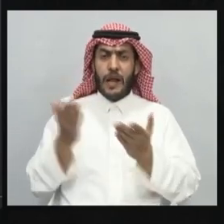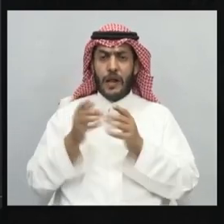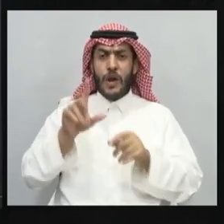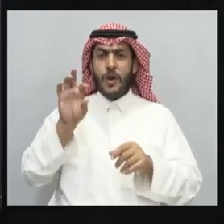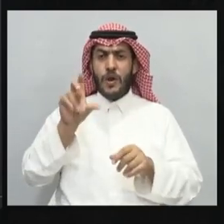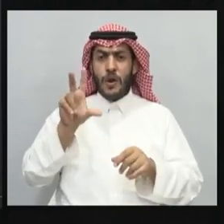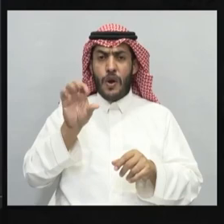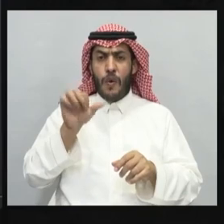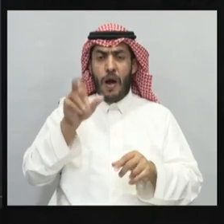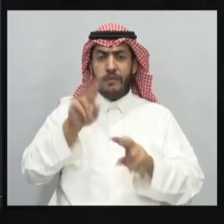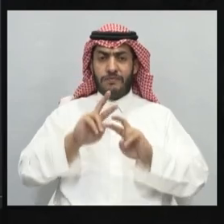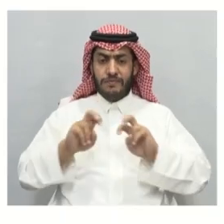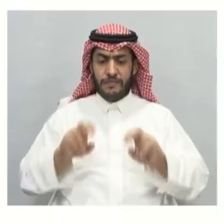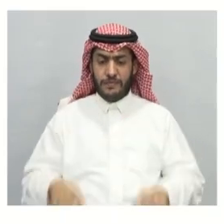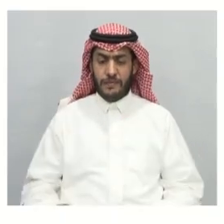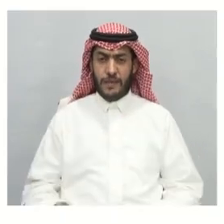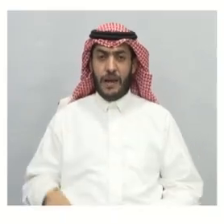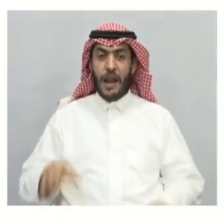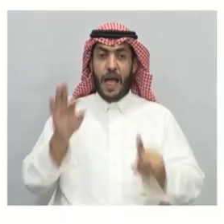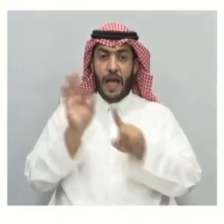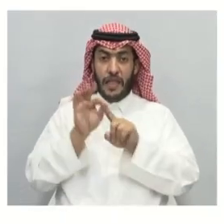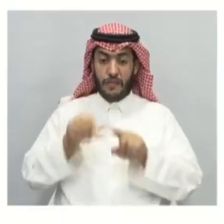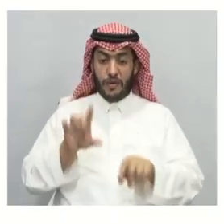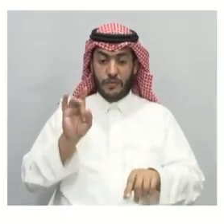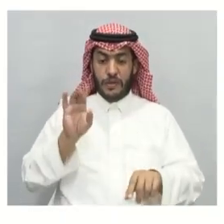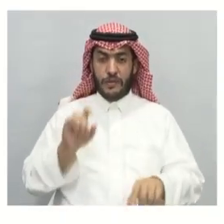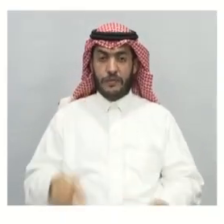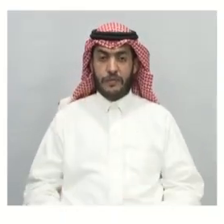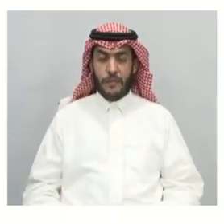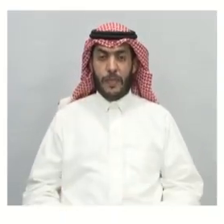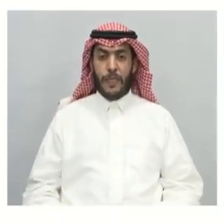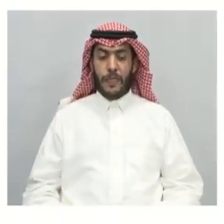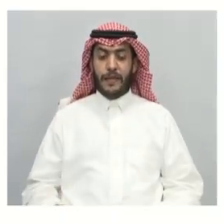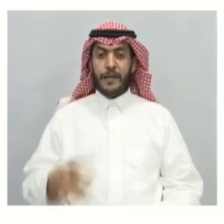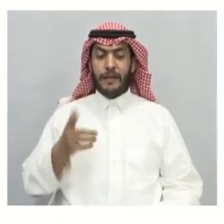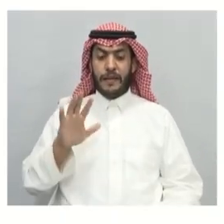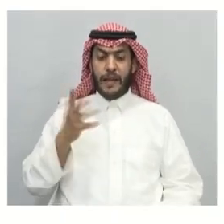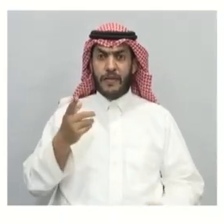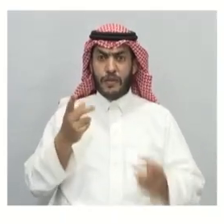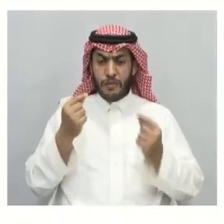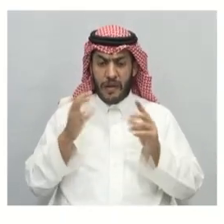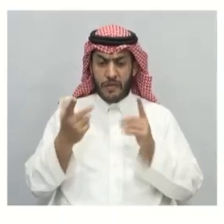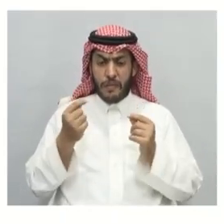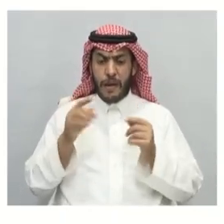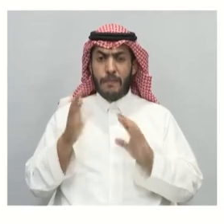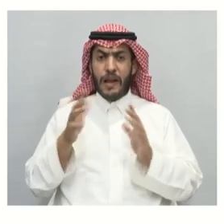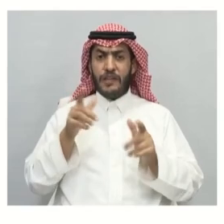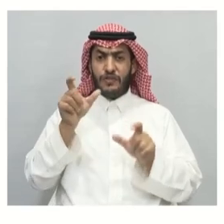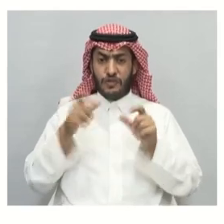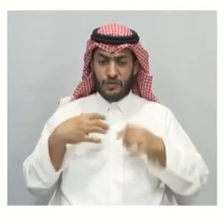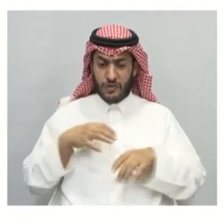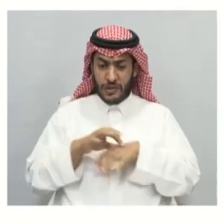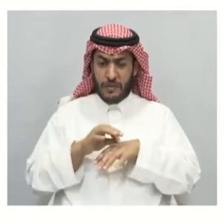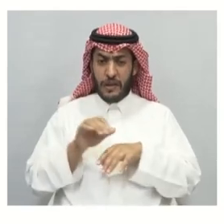النواه بشكل كبير لاجل كذا اهدافنا اليوم ان شاء الله التي سوف نحققها باذن الله كيف تميز بين الجسيمات المكونه